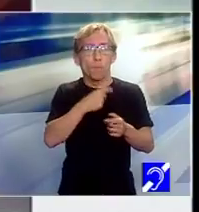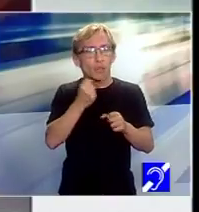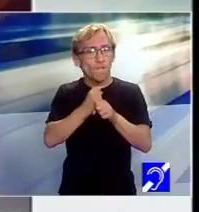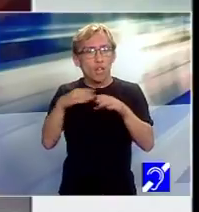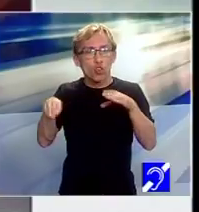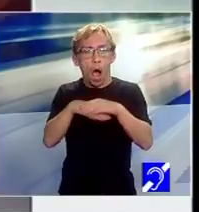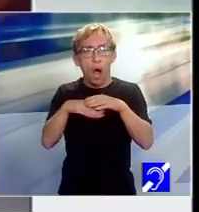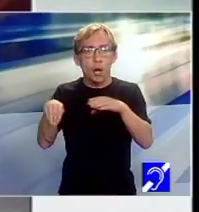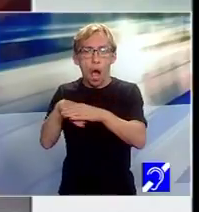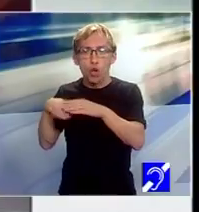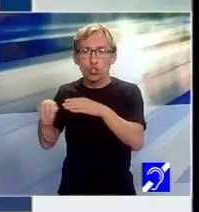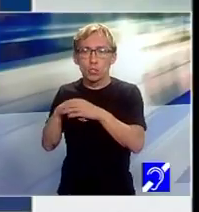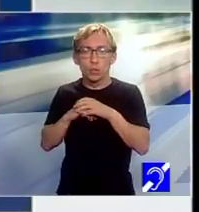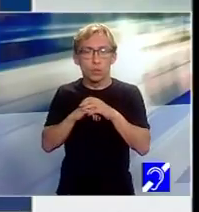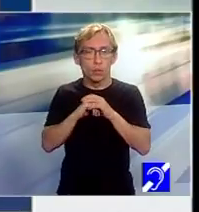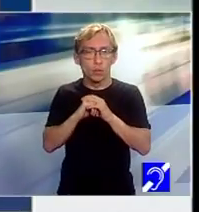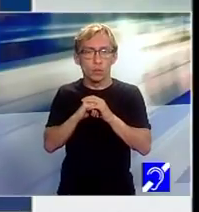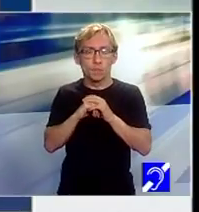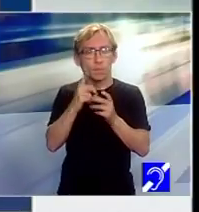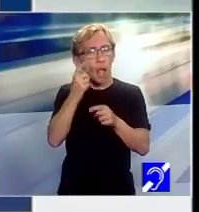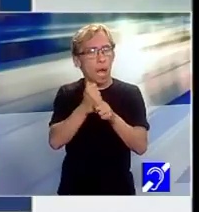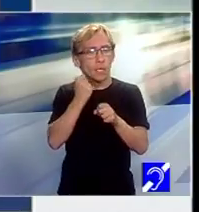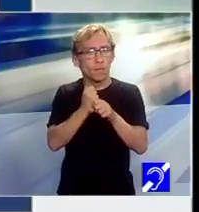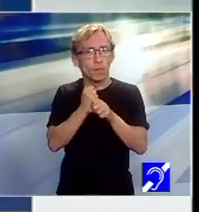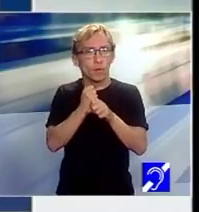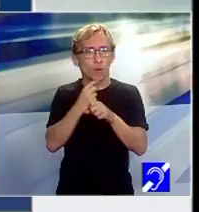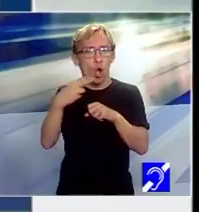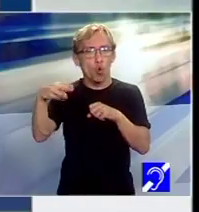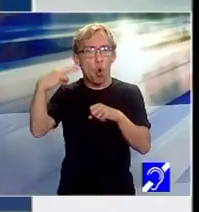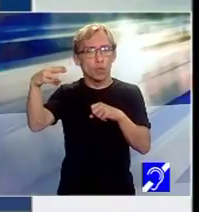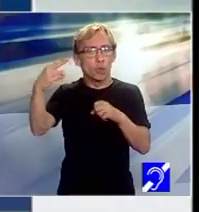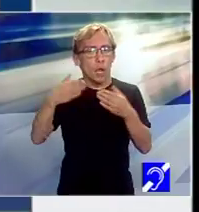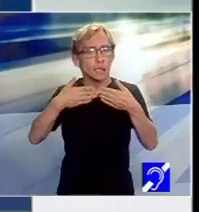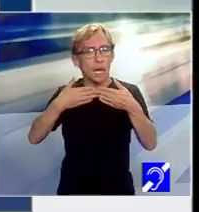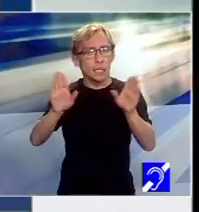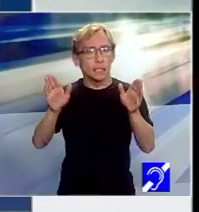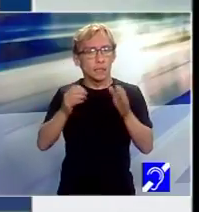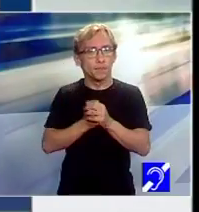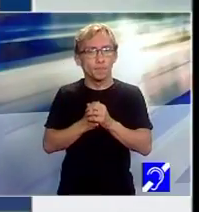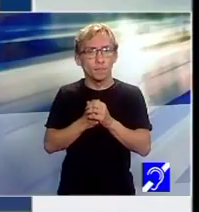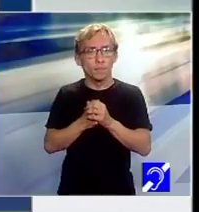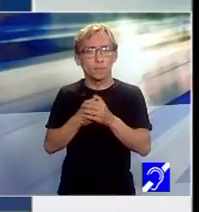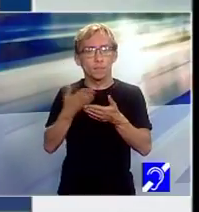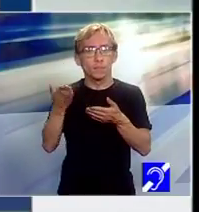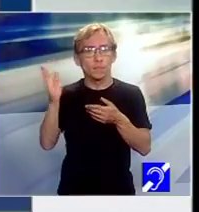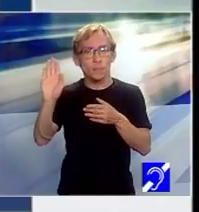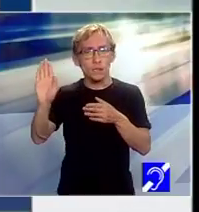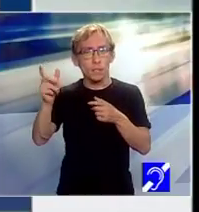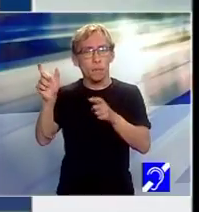angajări. Ați făcut modernizări. Sunteți în continuare deschiși la feedback-ul din partea oamenilor.